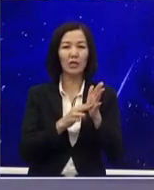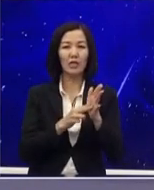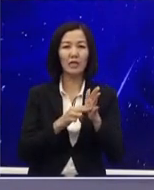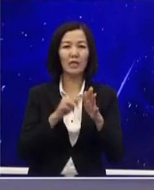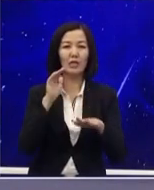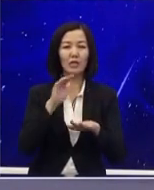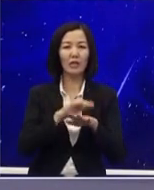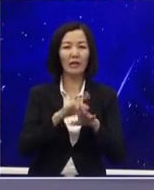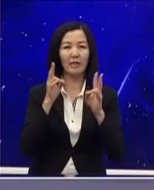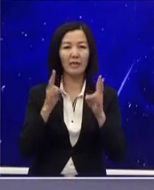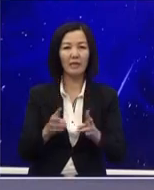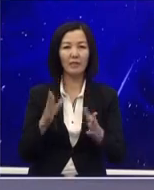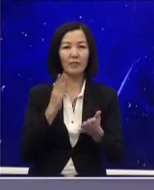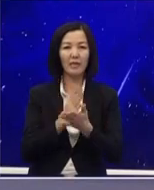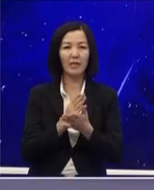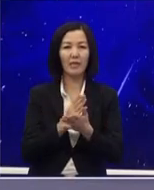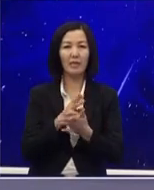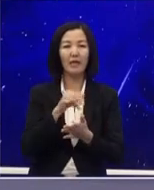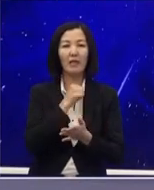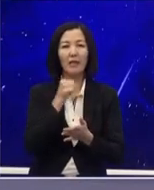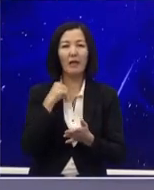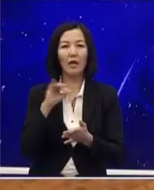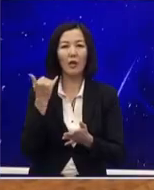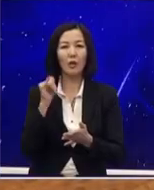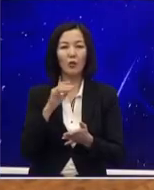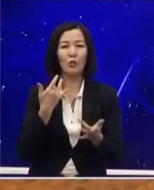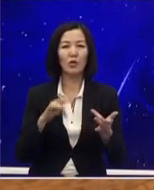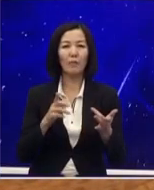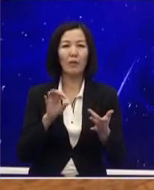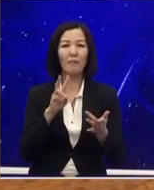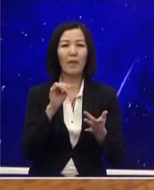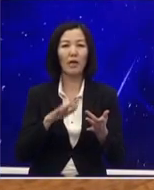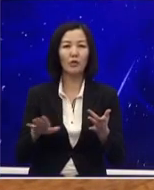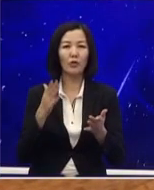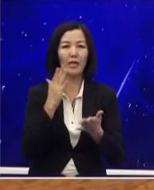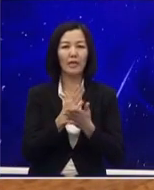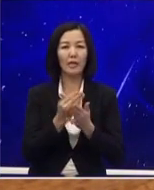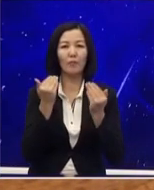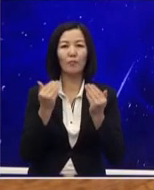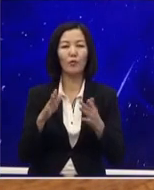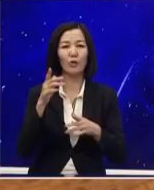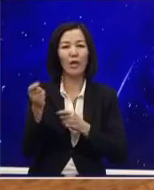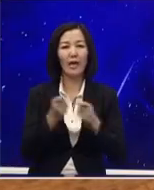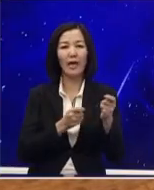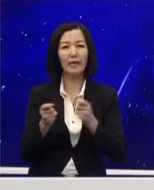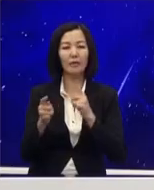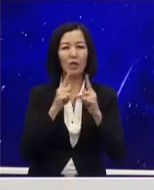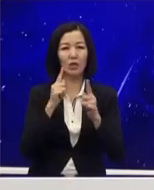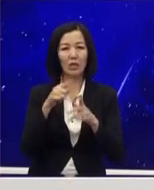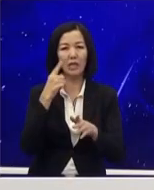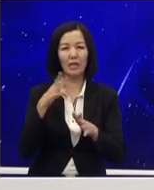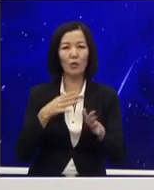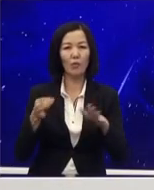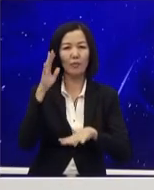Көңіл көншітпейтін дерек Талғар, Ұйғыр, Жамбыл, Балқаш ауданында анықталып отыр. Бұл туралы бүгін әкімдікте өткен жиында